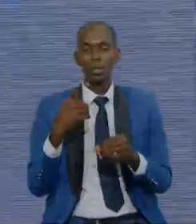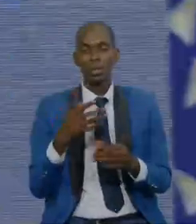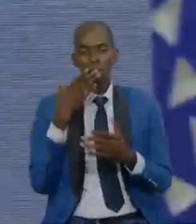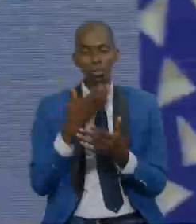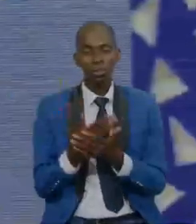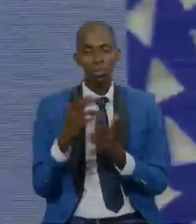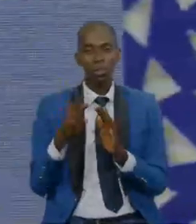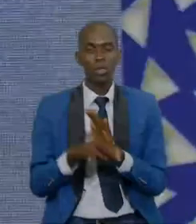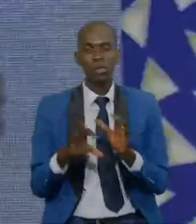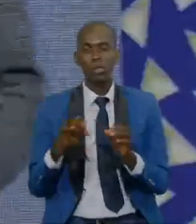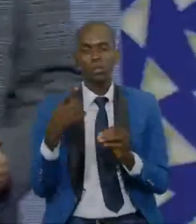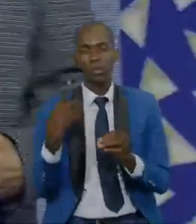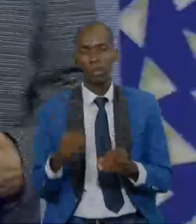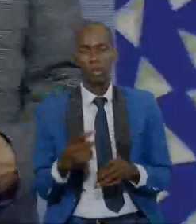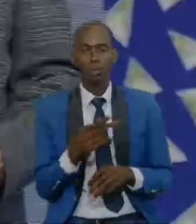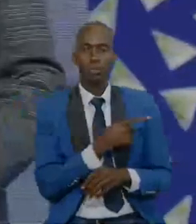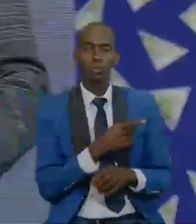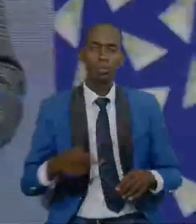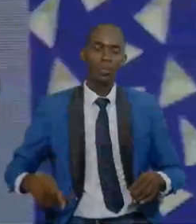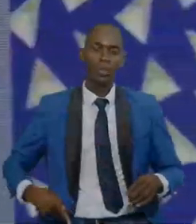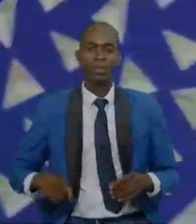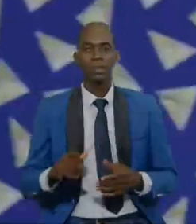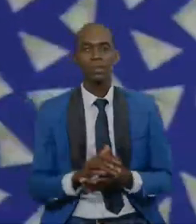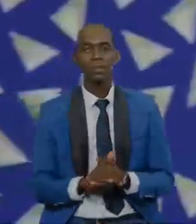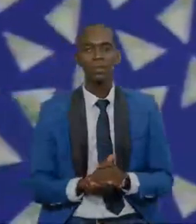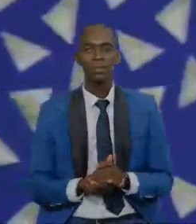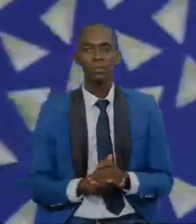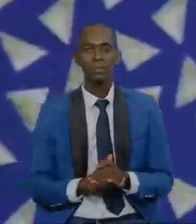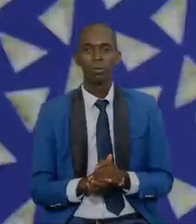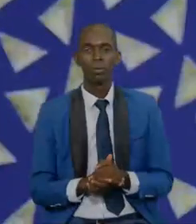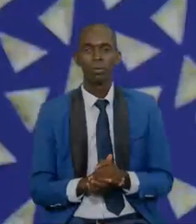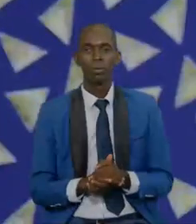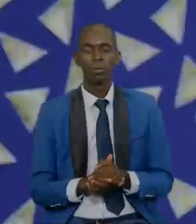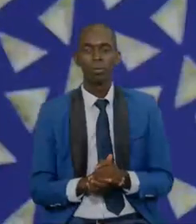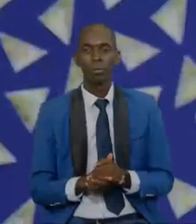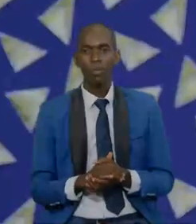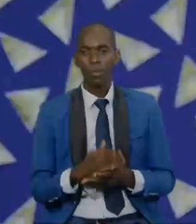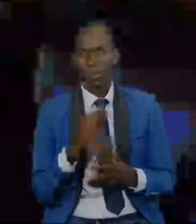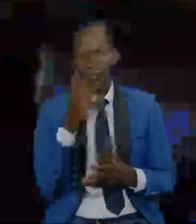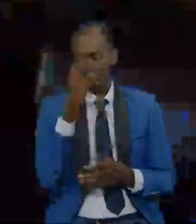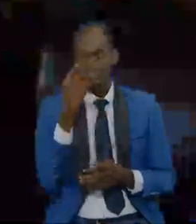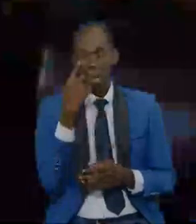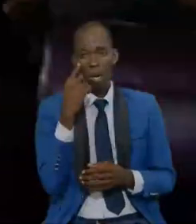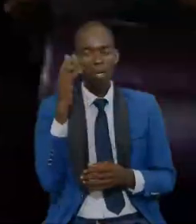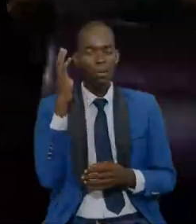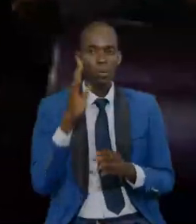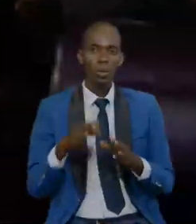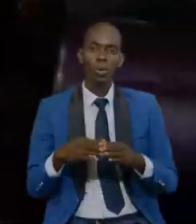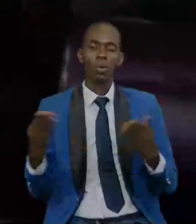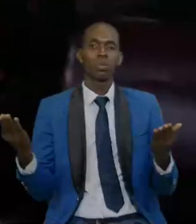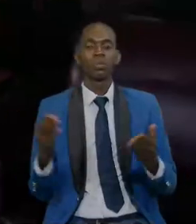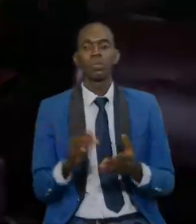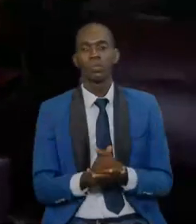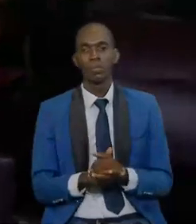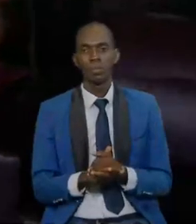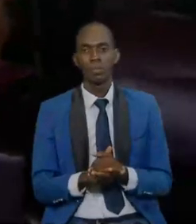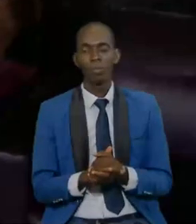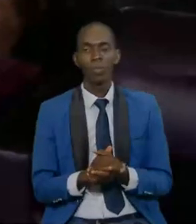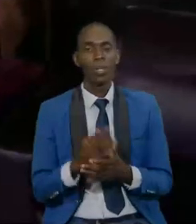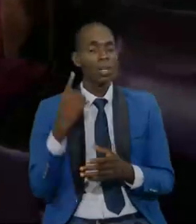Il y a la puissance qui doit transformer votre vie dans cette bonté du prince. Les yeux aveugles s'ouvriront.